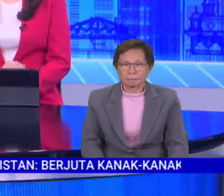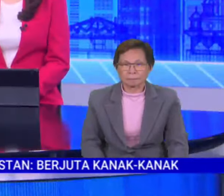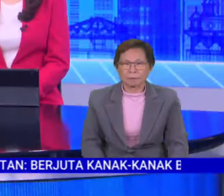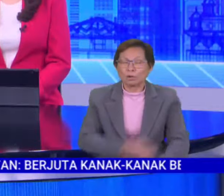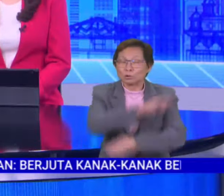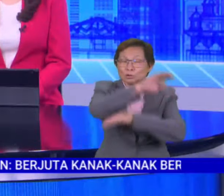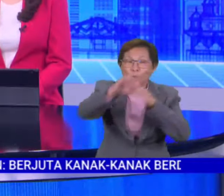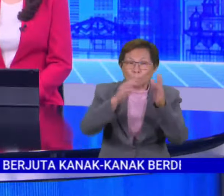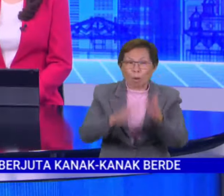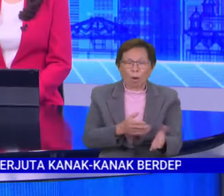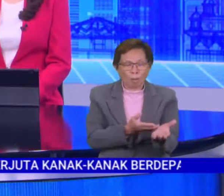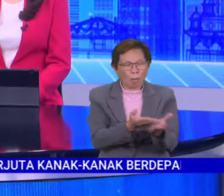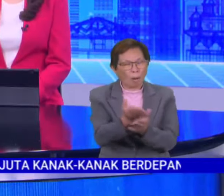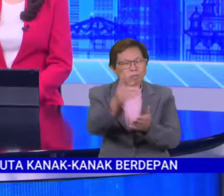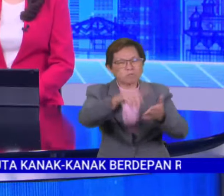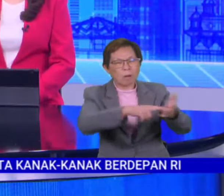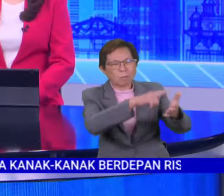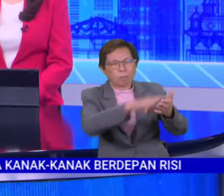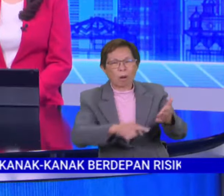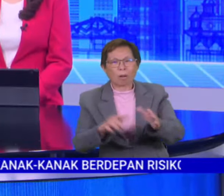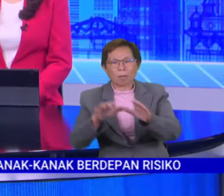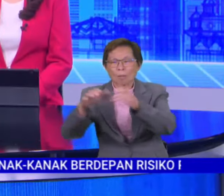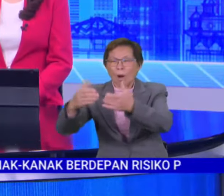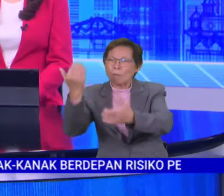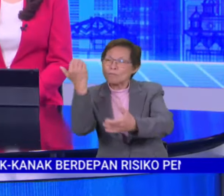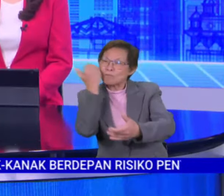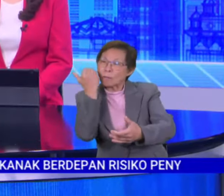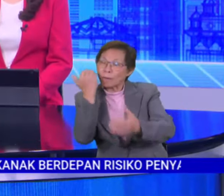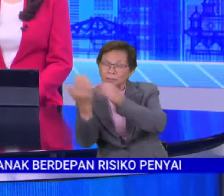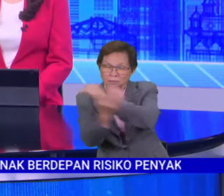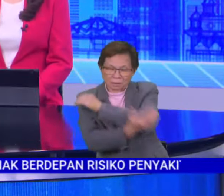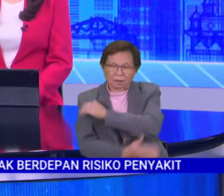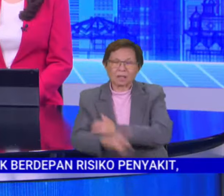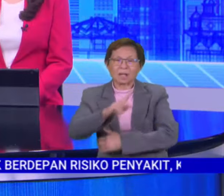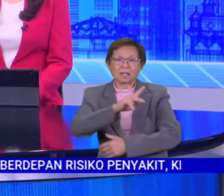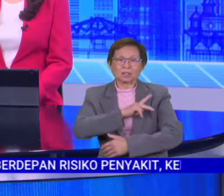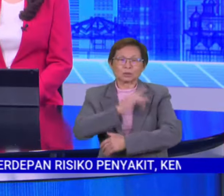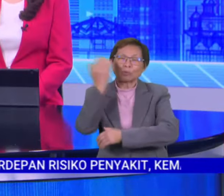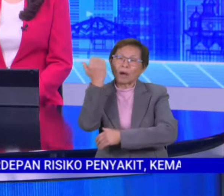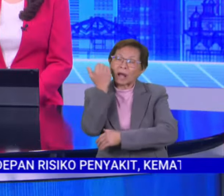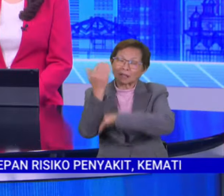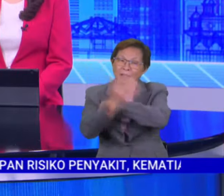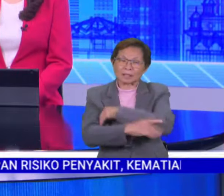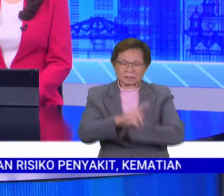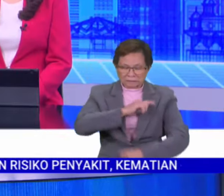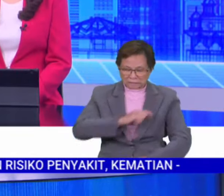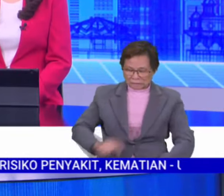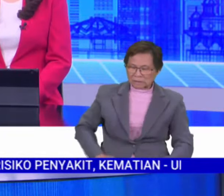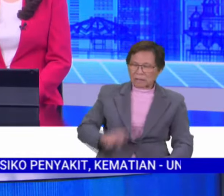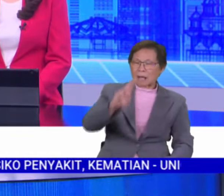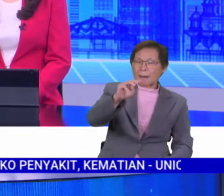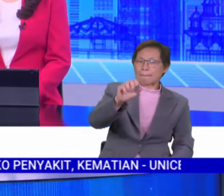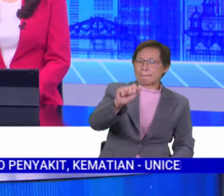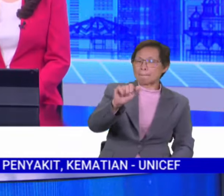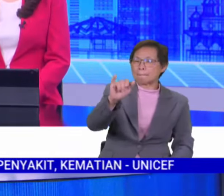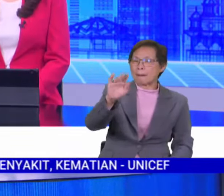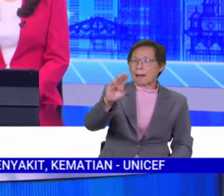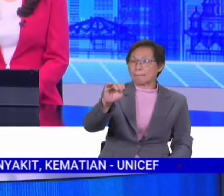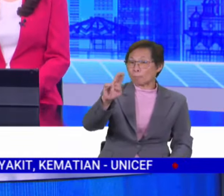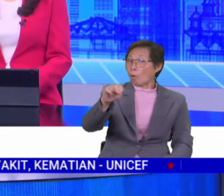Semua pihak berhak memberi kritikan terhadap Badan Kehakiman Negara. Tegas Ketua Hakim Negara Tun Tengku Maimun Tuan Mat, namun